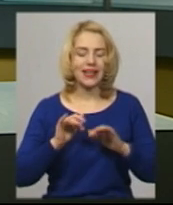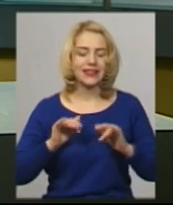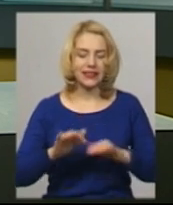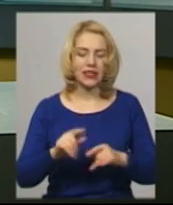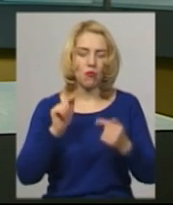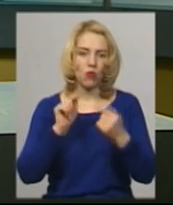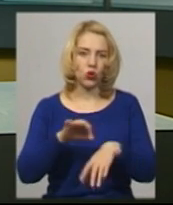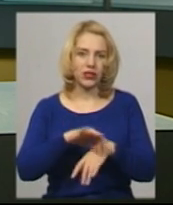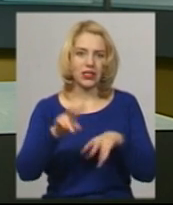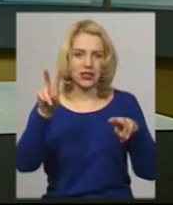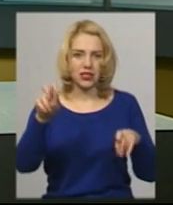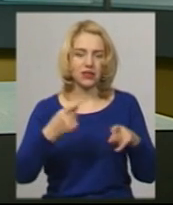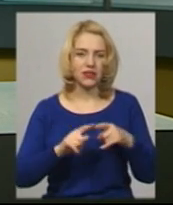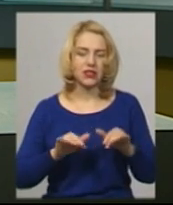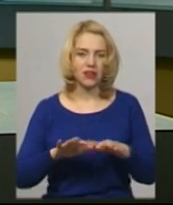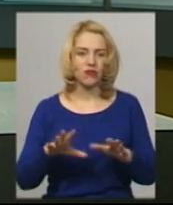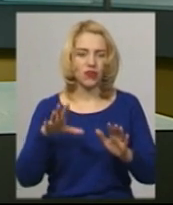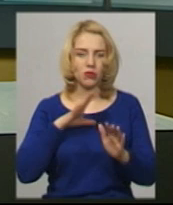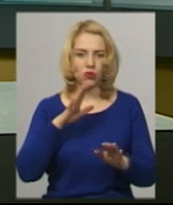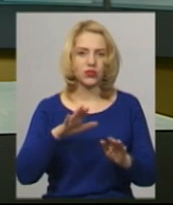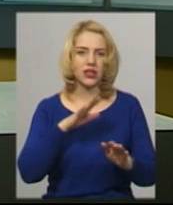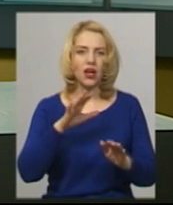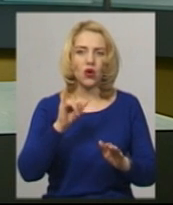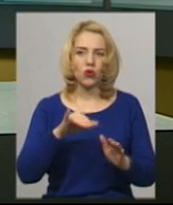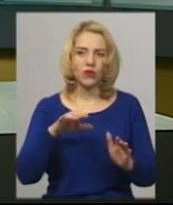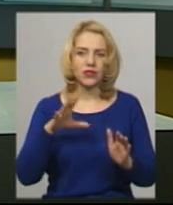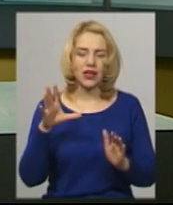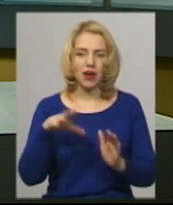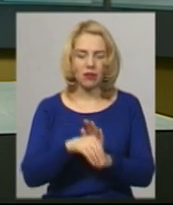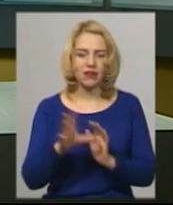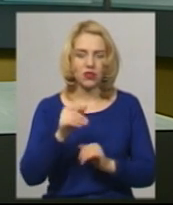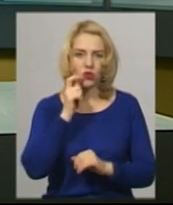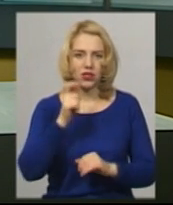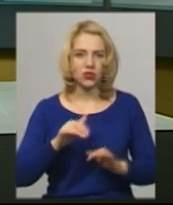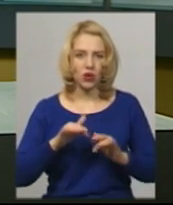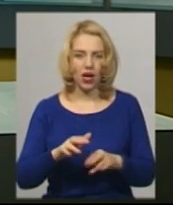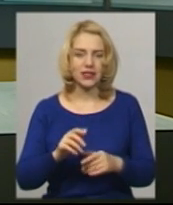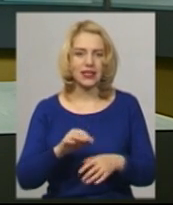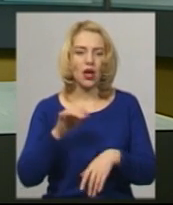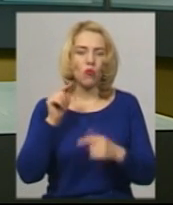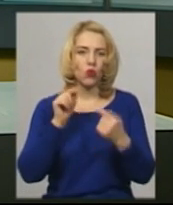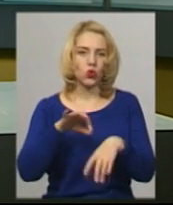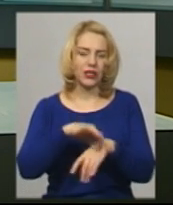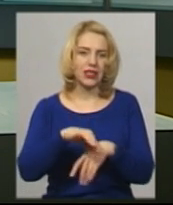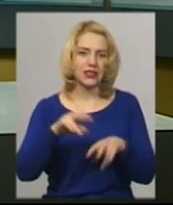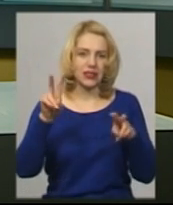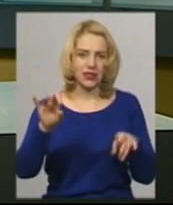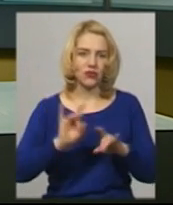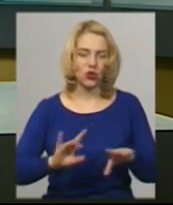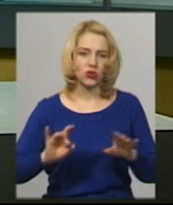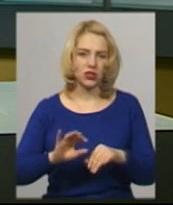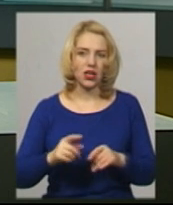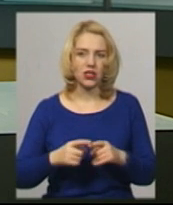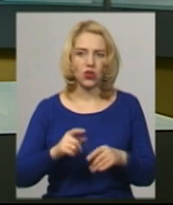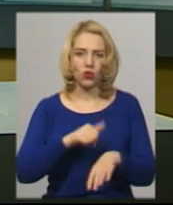насильства». Захід відбувся у рамках всеукраїнської акції «16 днів проти насильства», каже начальниця сектору комунікації Головного